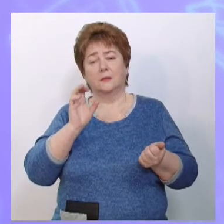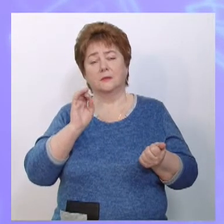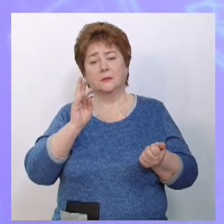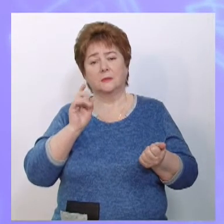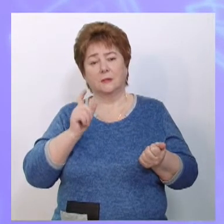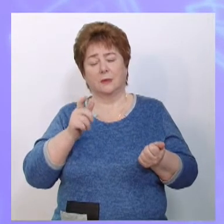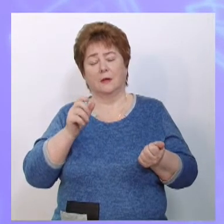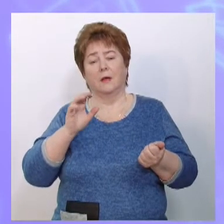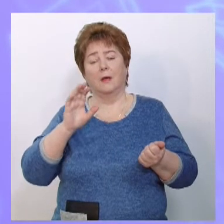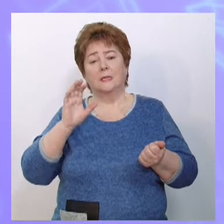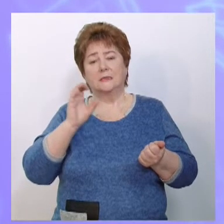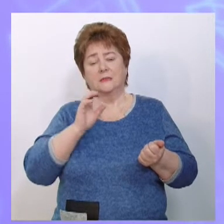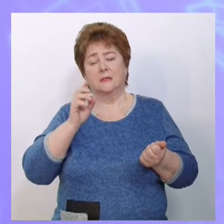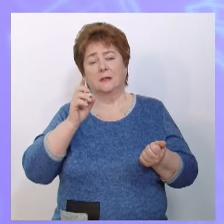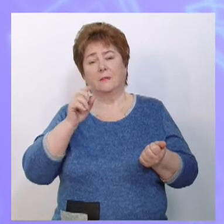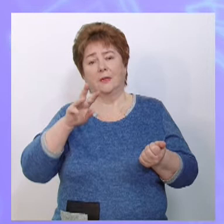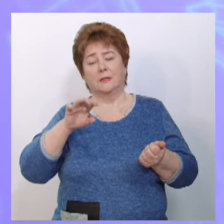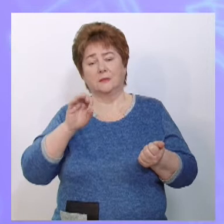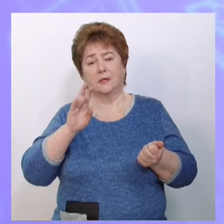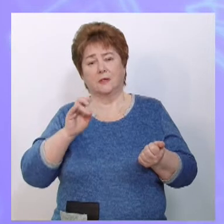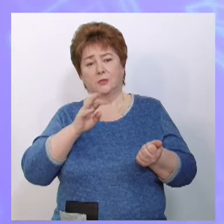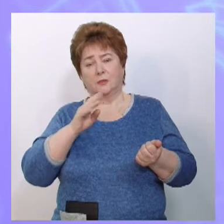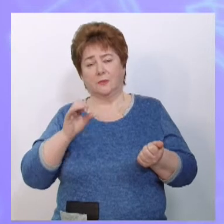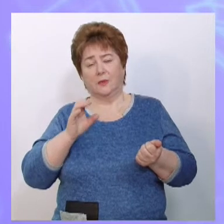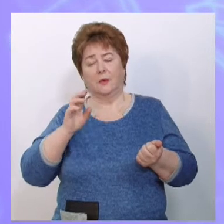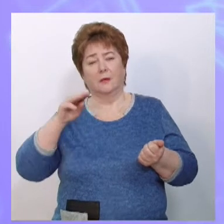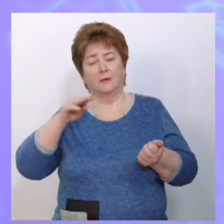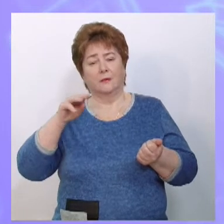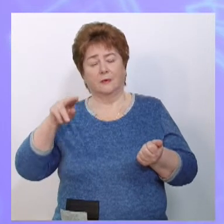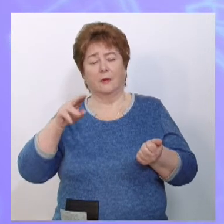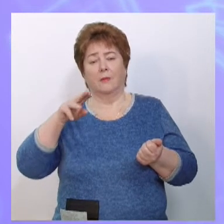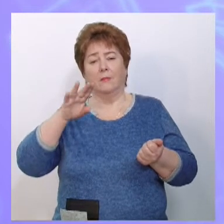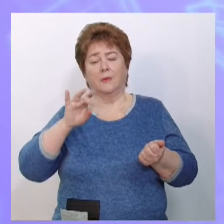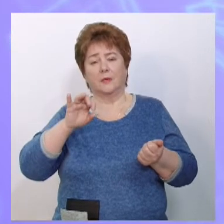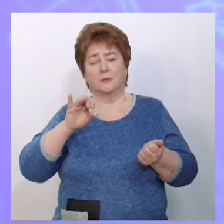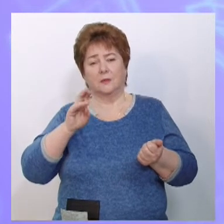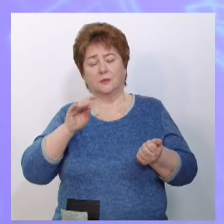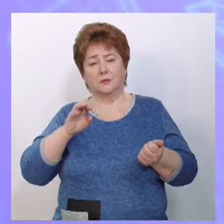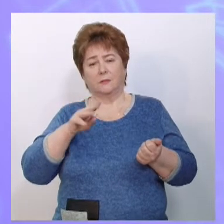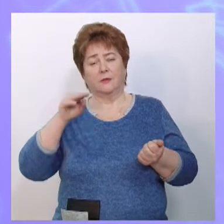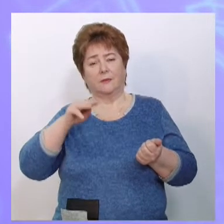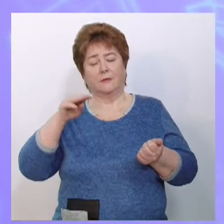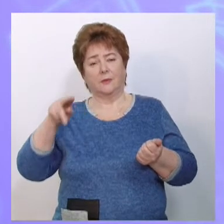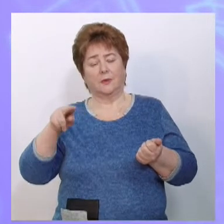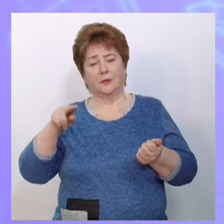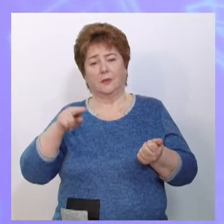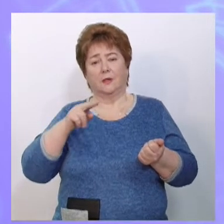с блестящими. Творительный падеж, прозрачными, творительный